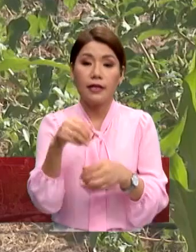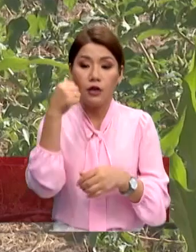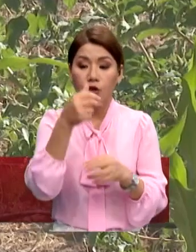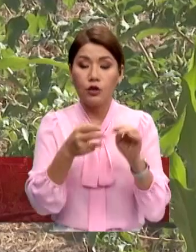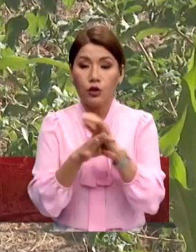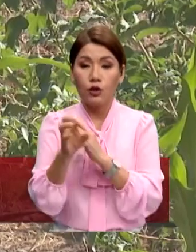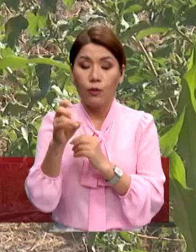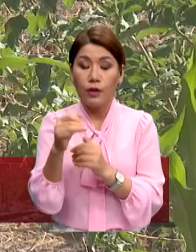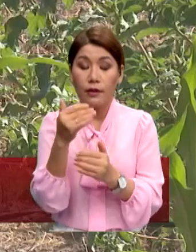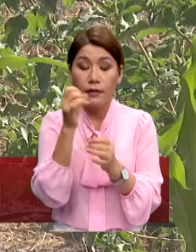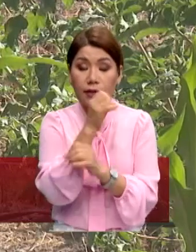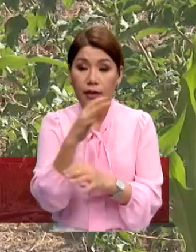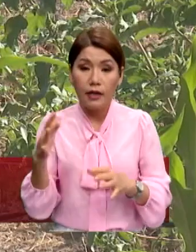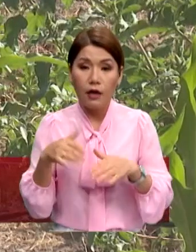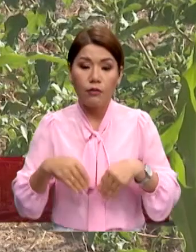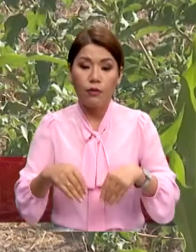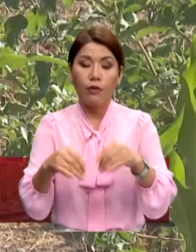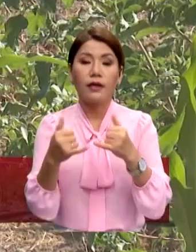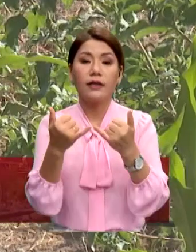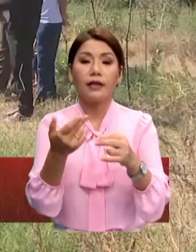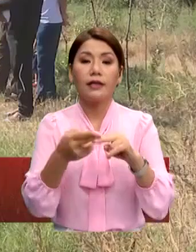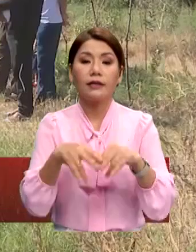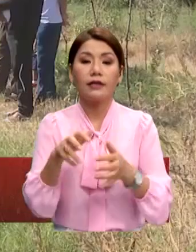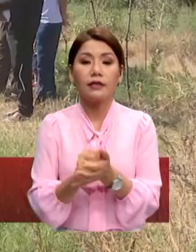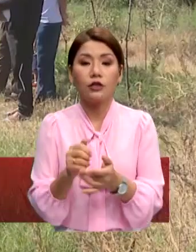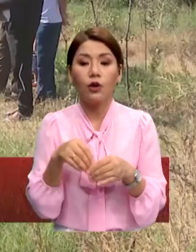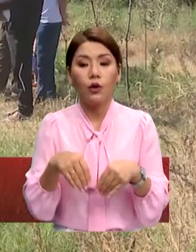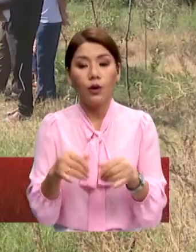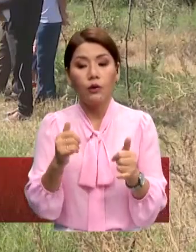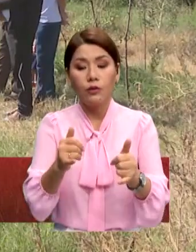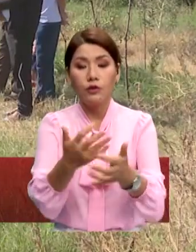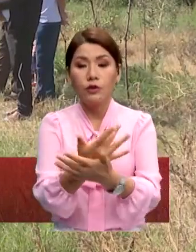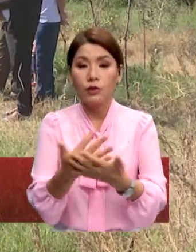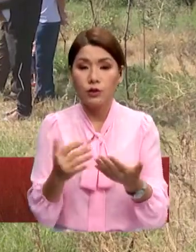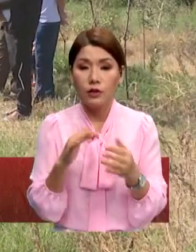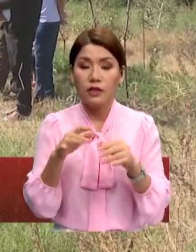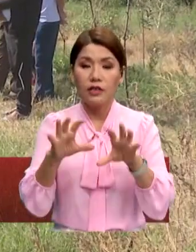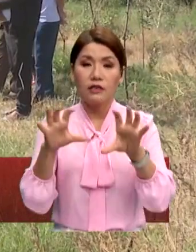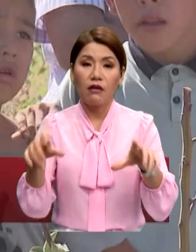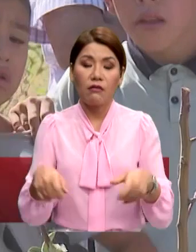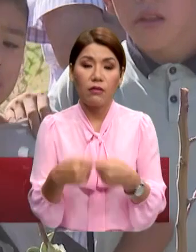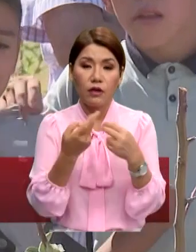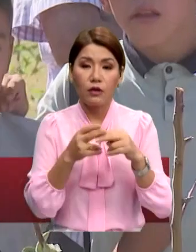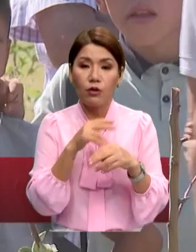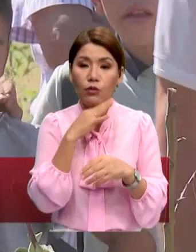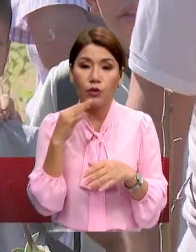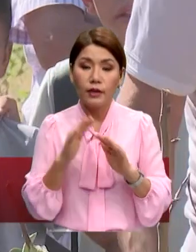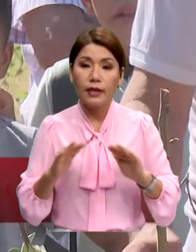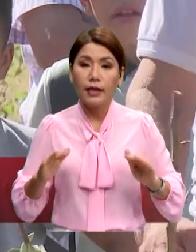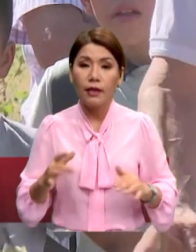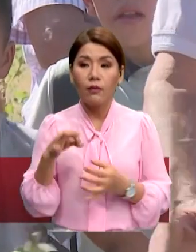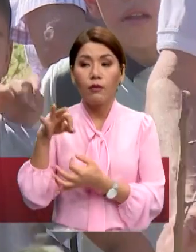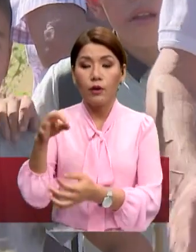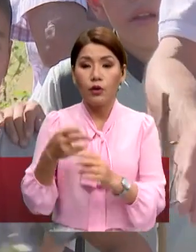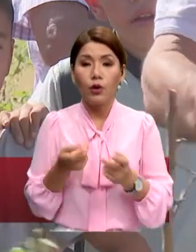даже представить не мог, что обустроили ее для занятия спортом и ухаживали за ней. Они незаконно. Около сотни ребят остались не у дел,